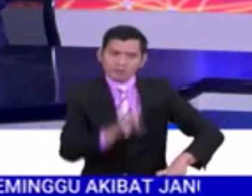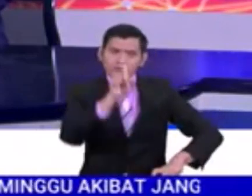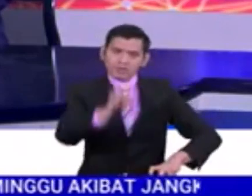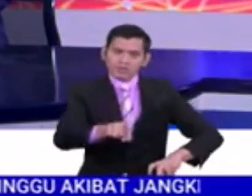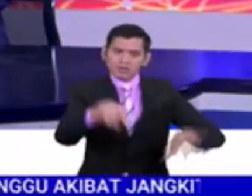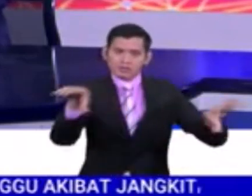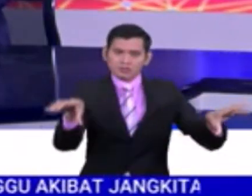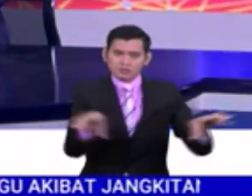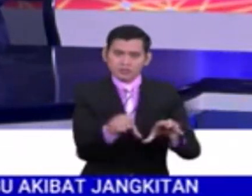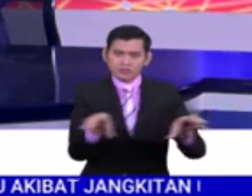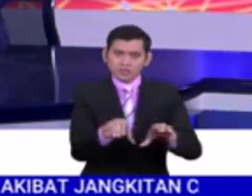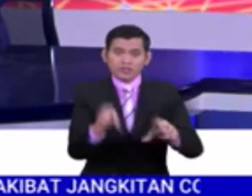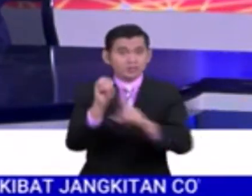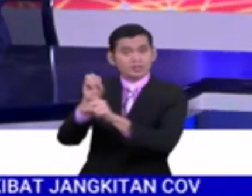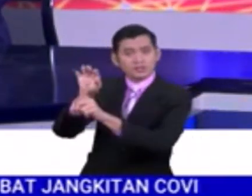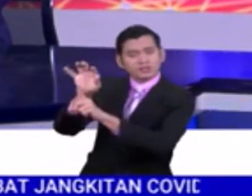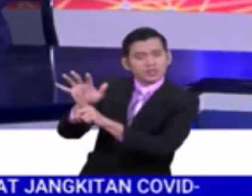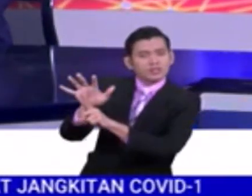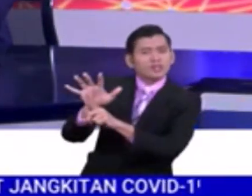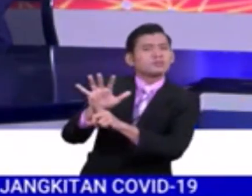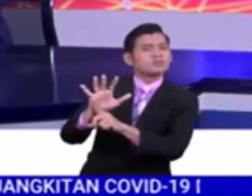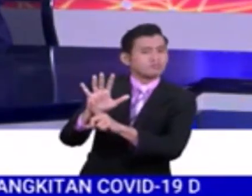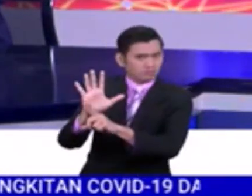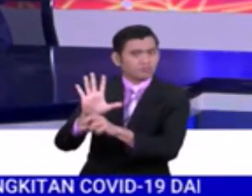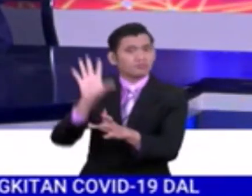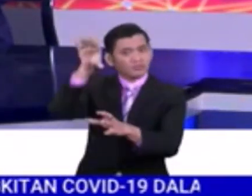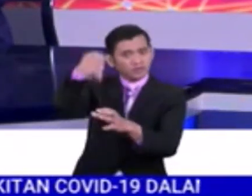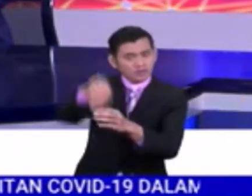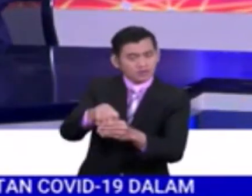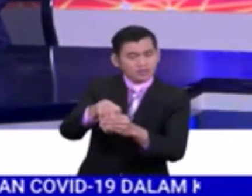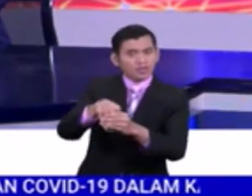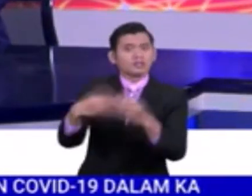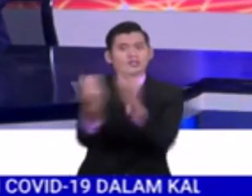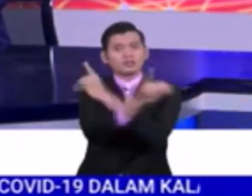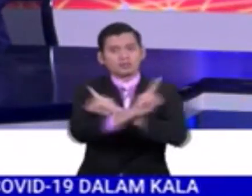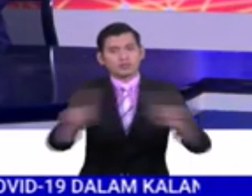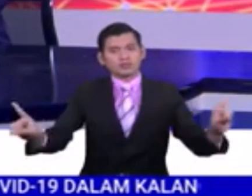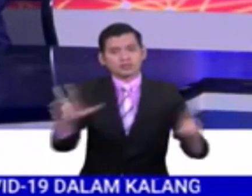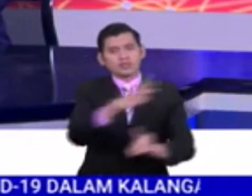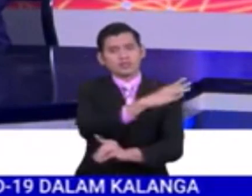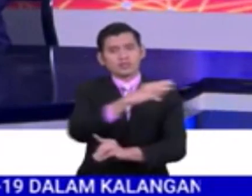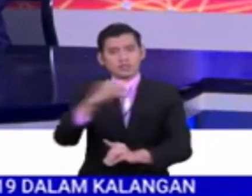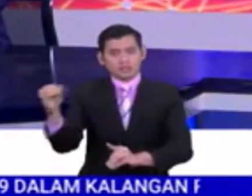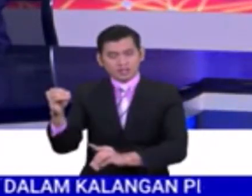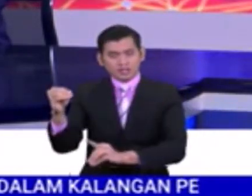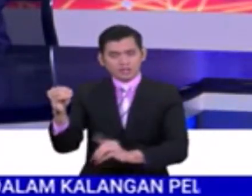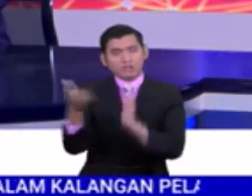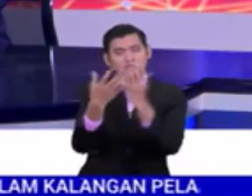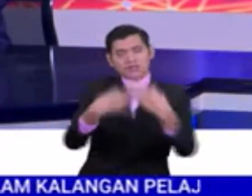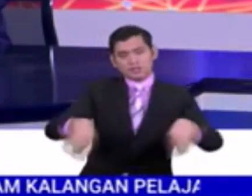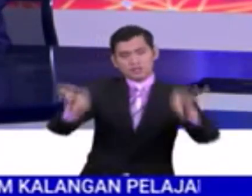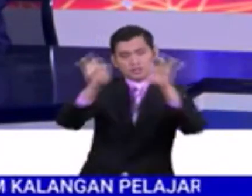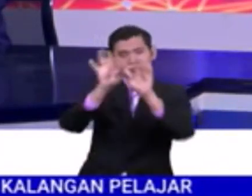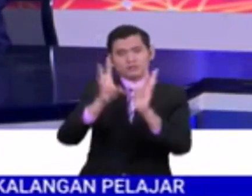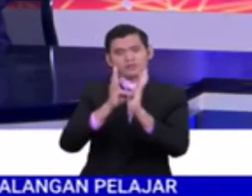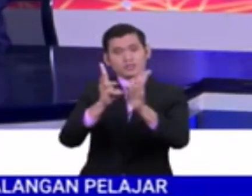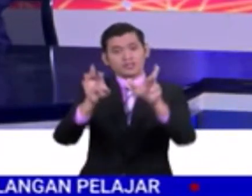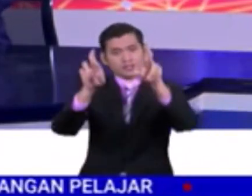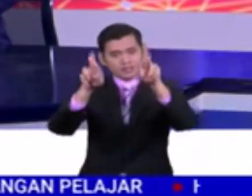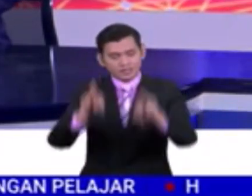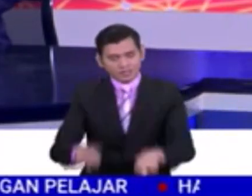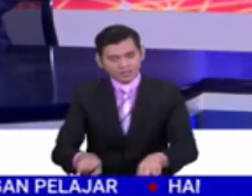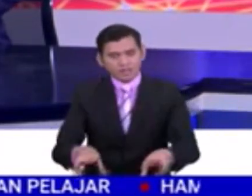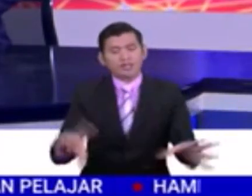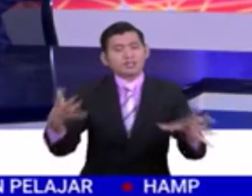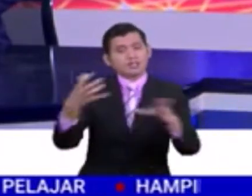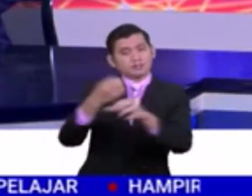dibuat termasuk implikasinya yang melibatkan prinsip demokrasi dan kedudukan wakil rakyat. Ya, Atika Ismail mendapatkan